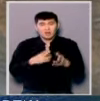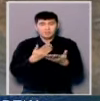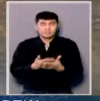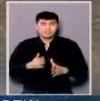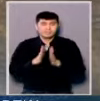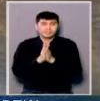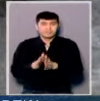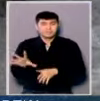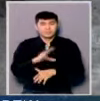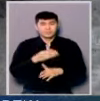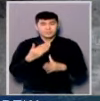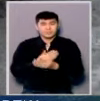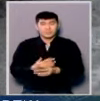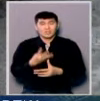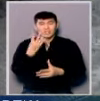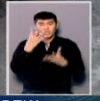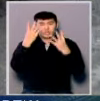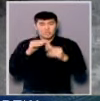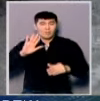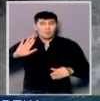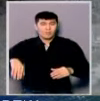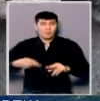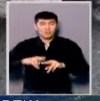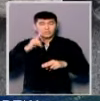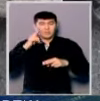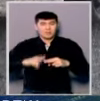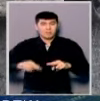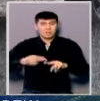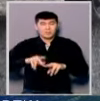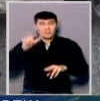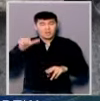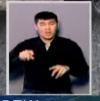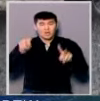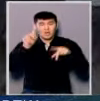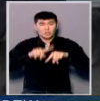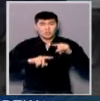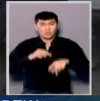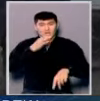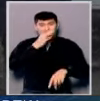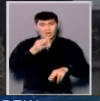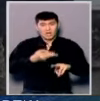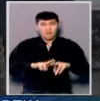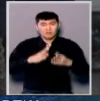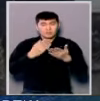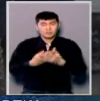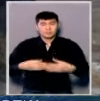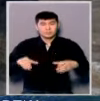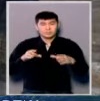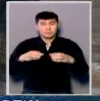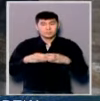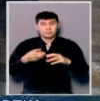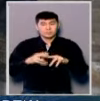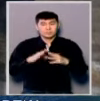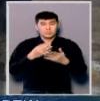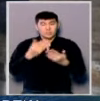помощи у всех. Только через 4 дня после того, как пропал Тыныштык Уразалиев, его родственники сообщили информацию о нем в соответствующие